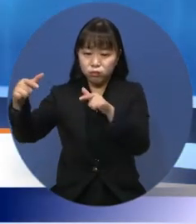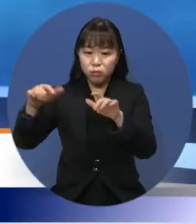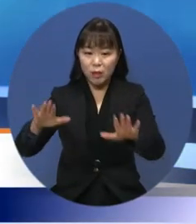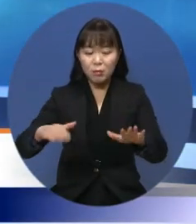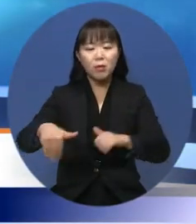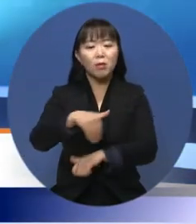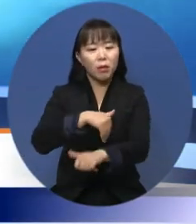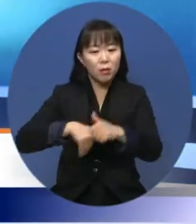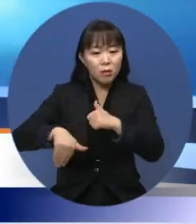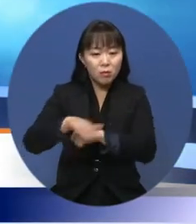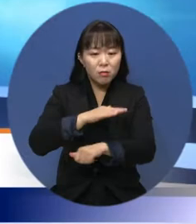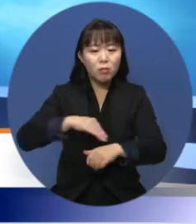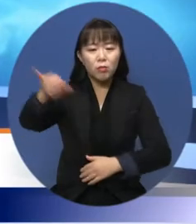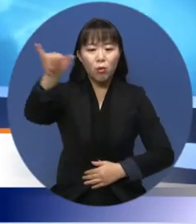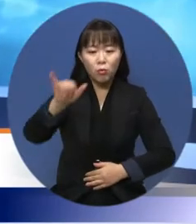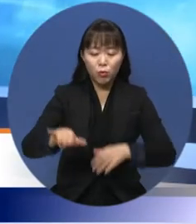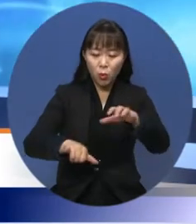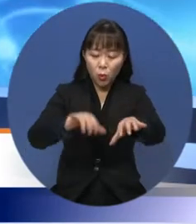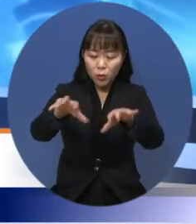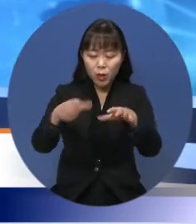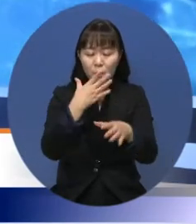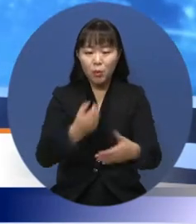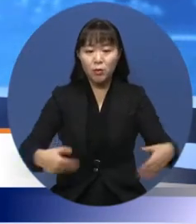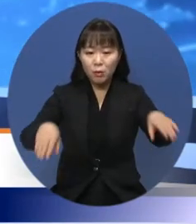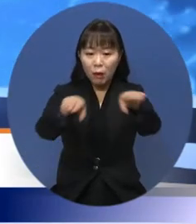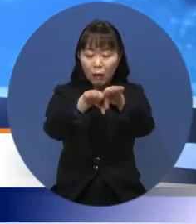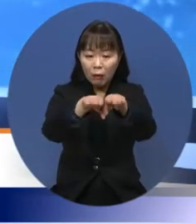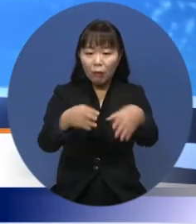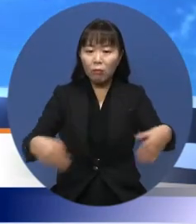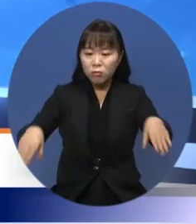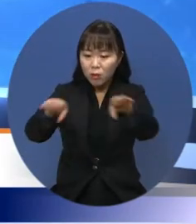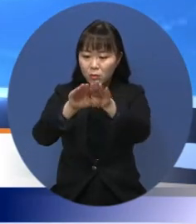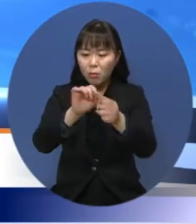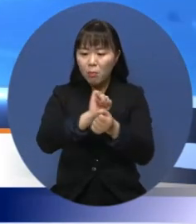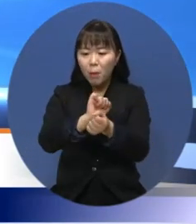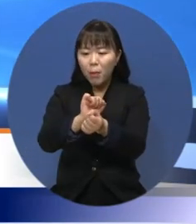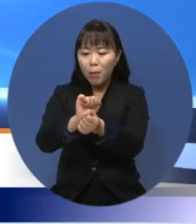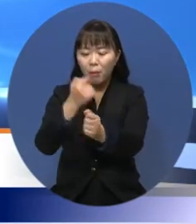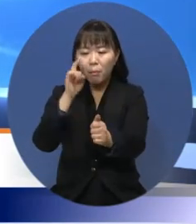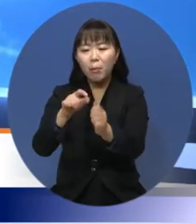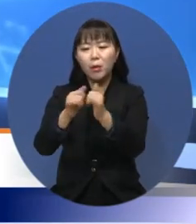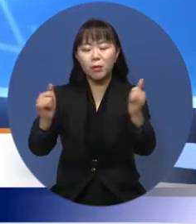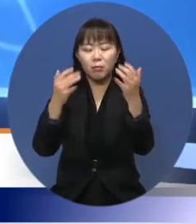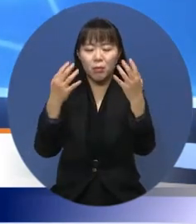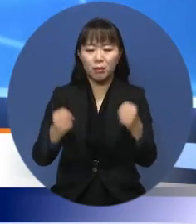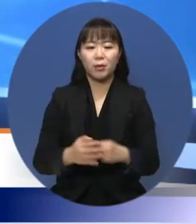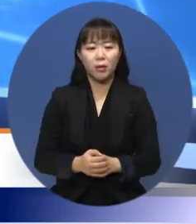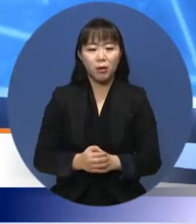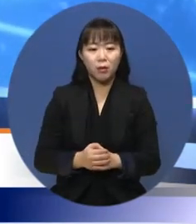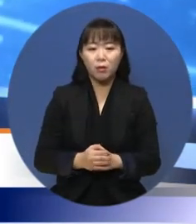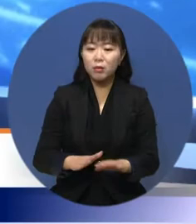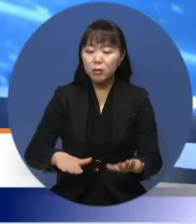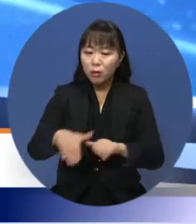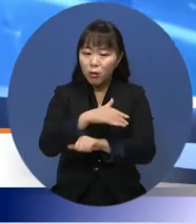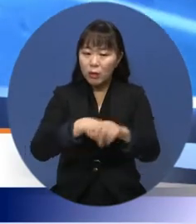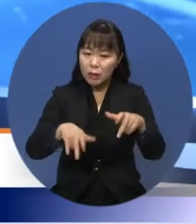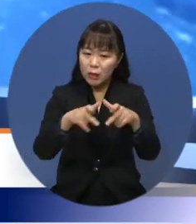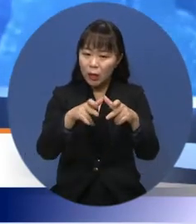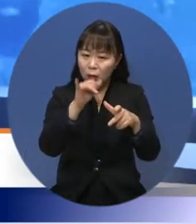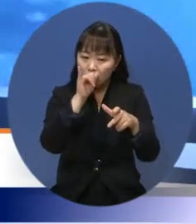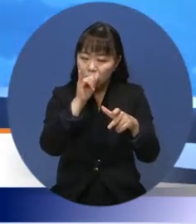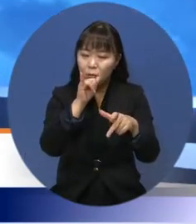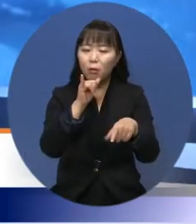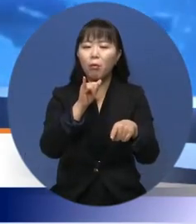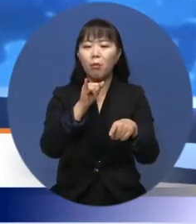않는 가운데 전국 곳곳에 복지시설에서 도 확진 자가 나오고 있습니다 이런 상황에서 장애가 있는